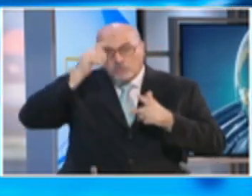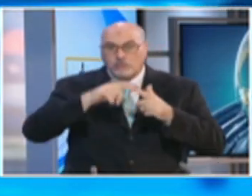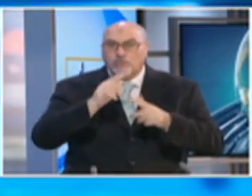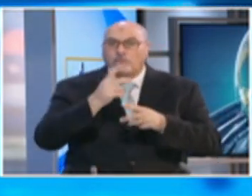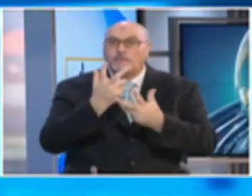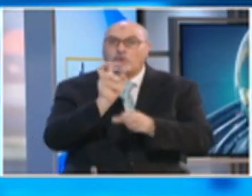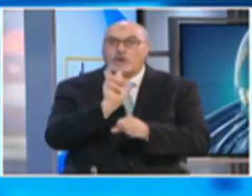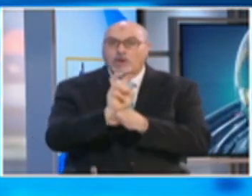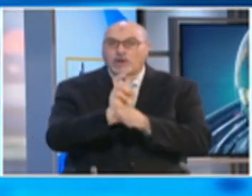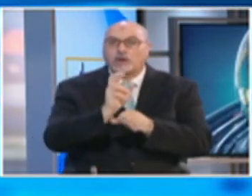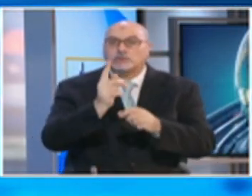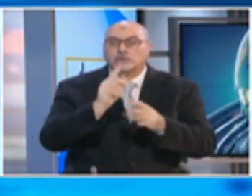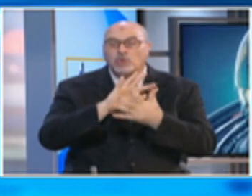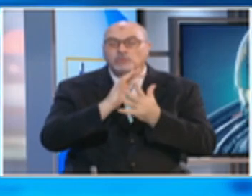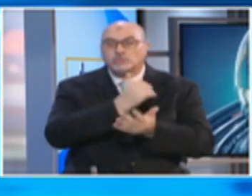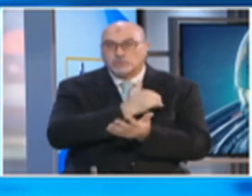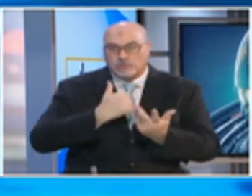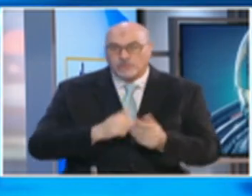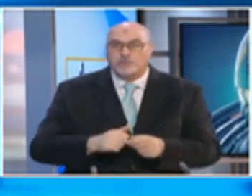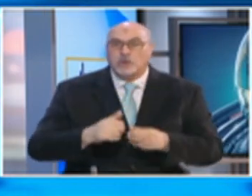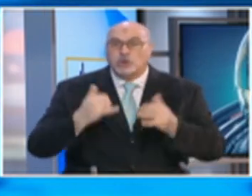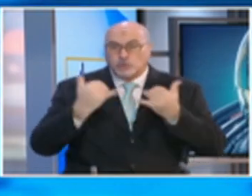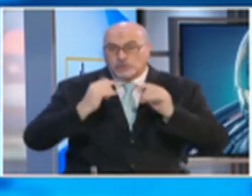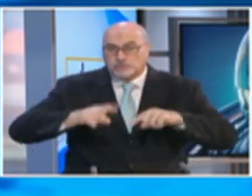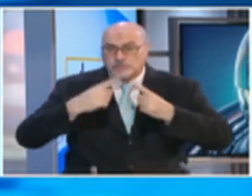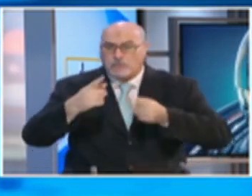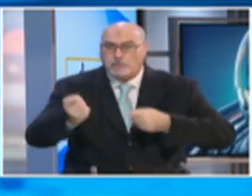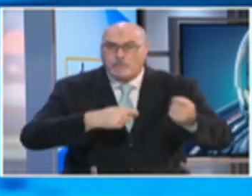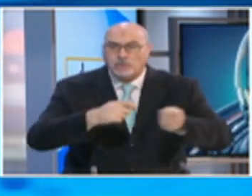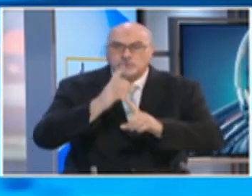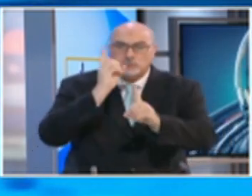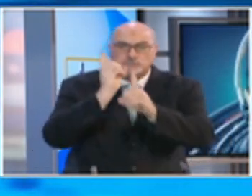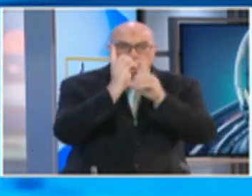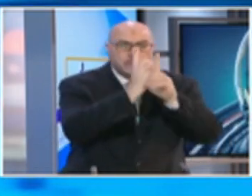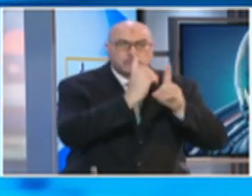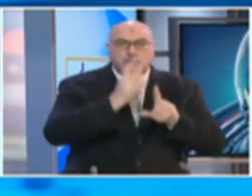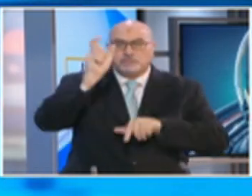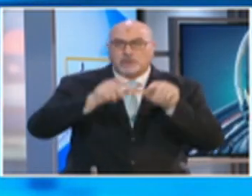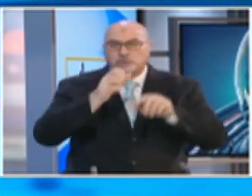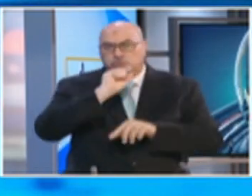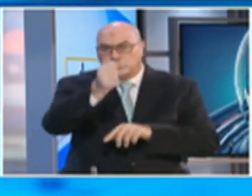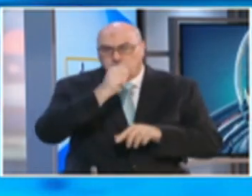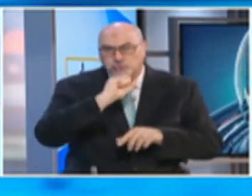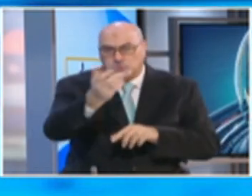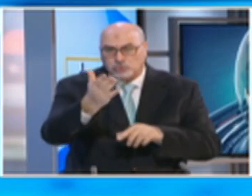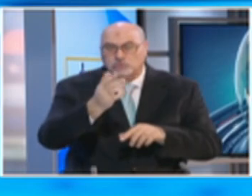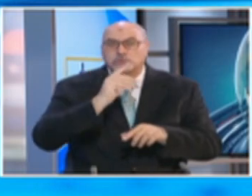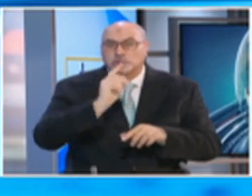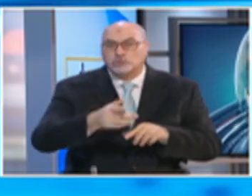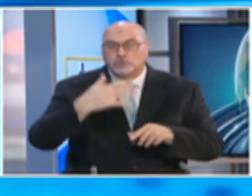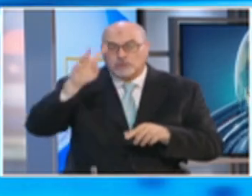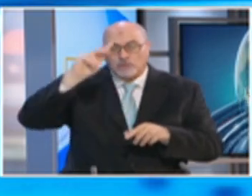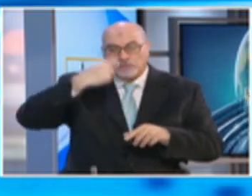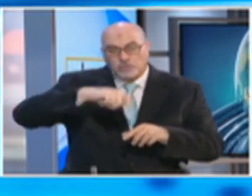طابعها الاجتماعي. فوزياتاج خرجت إلى الأسواق والمحلات التجارية ورصدت لنا أثر قرار رئيس